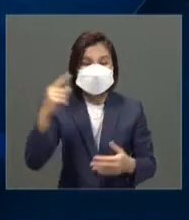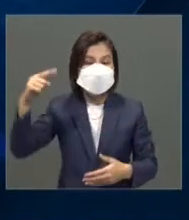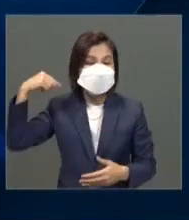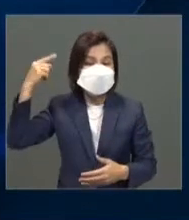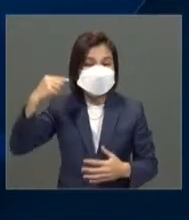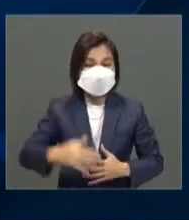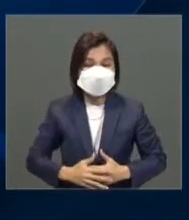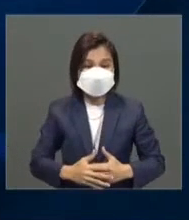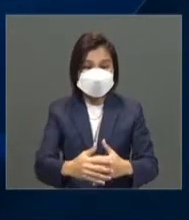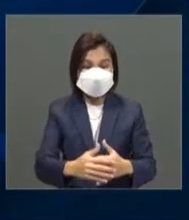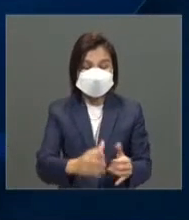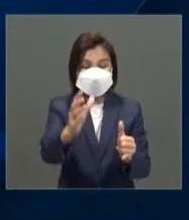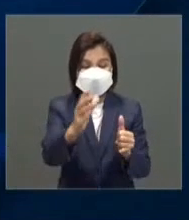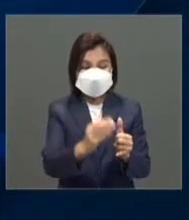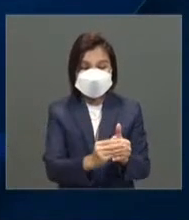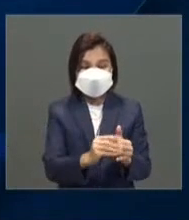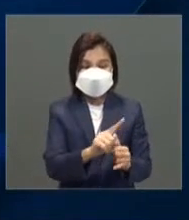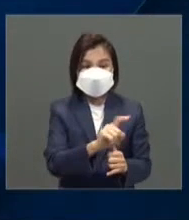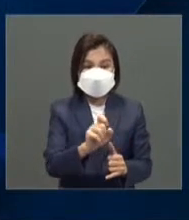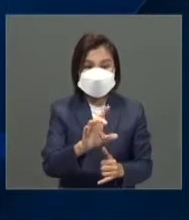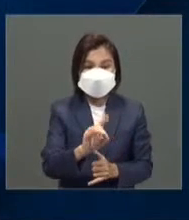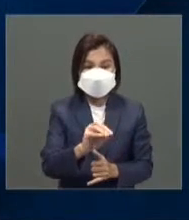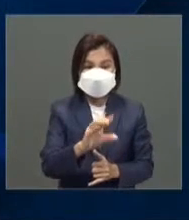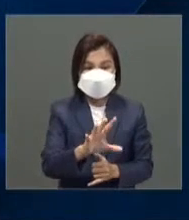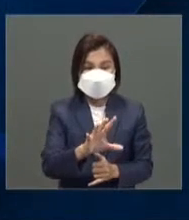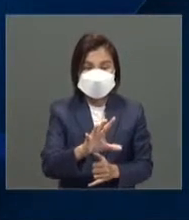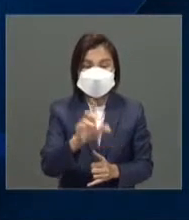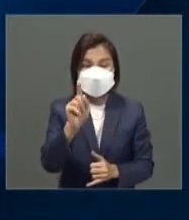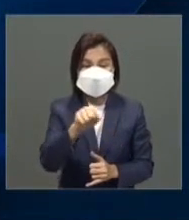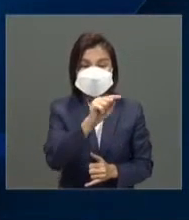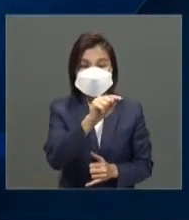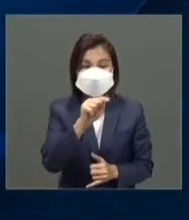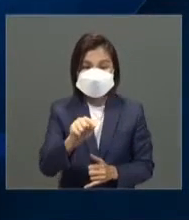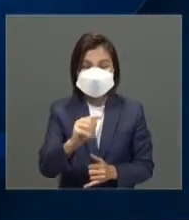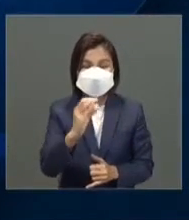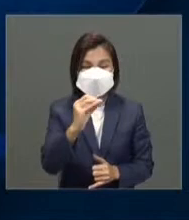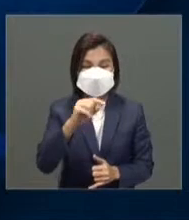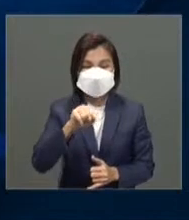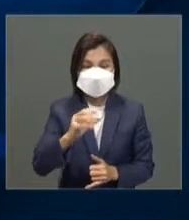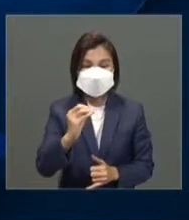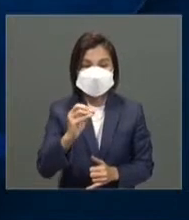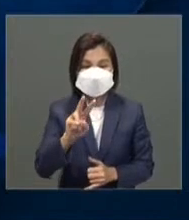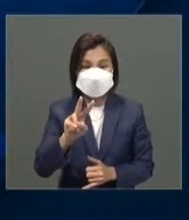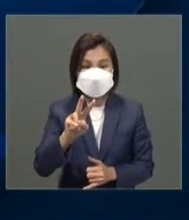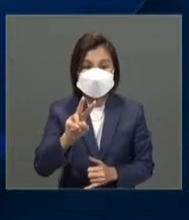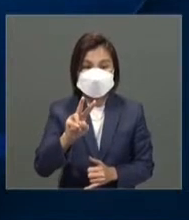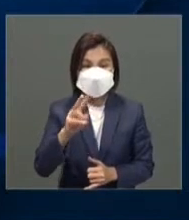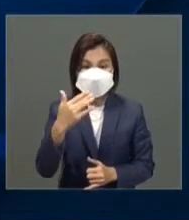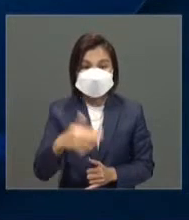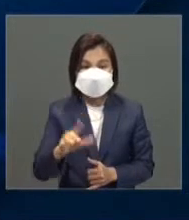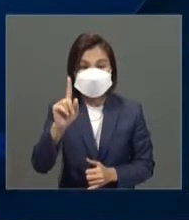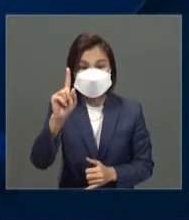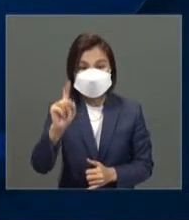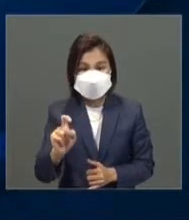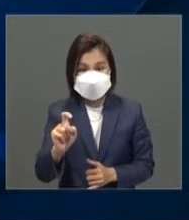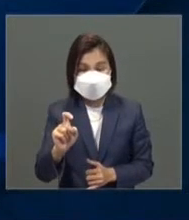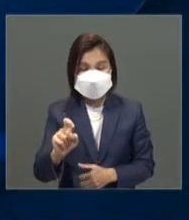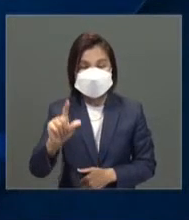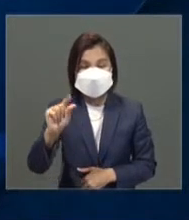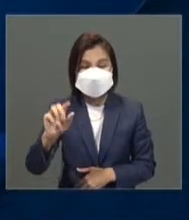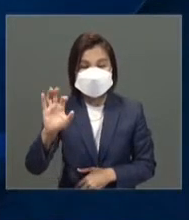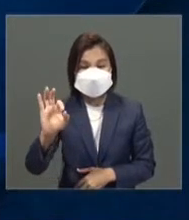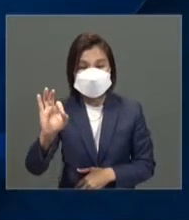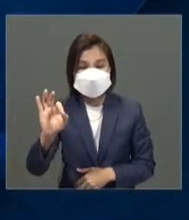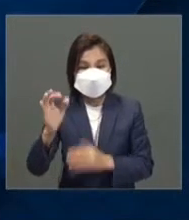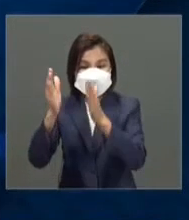งครรภ์ติดเชื้อเนี่ย185รายคิดเป็น 0.02% ของผู้ติดเชื้อทั้งหมดแล้วก็มีผู้เสียชีวิตในกลุ่มนี้29